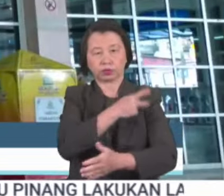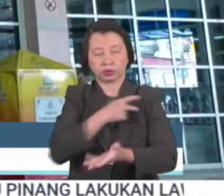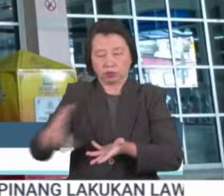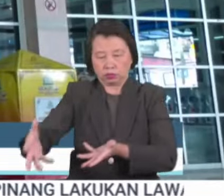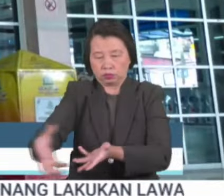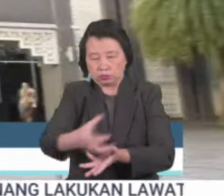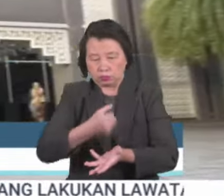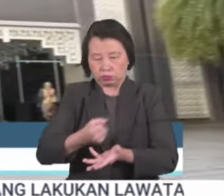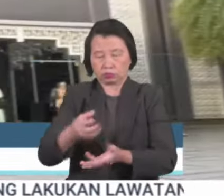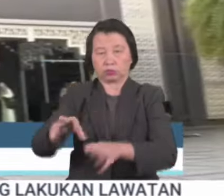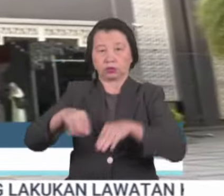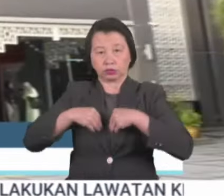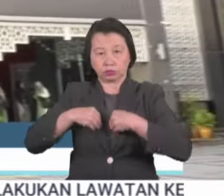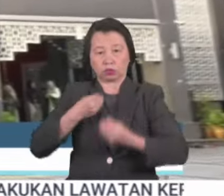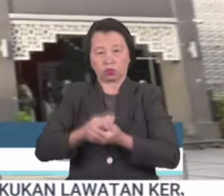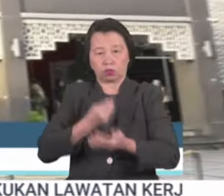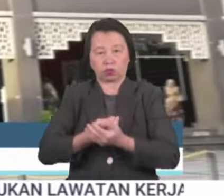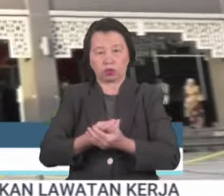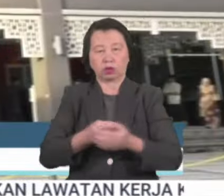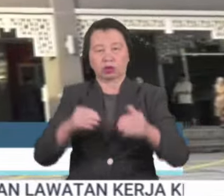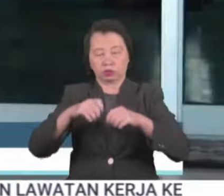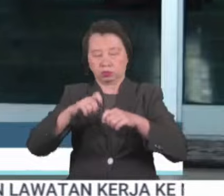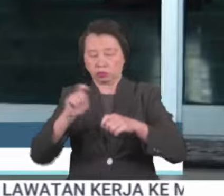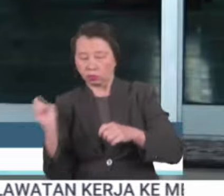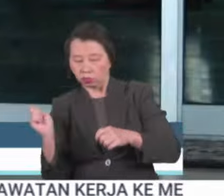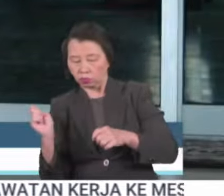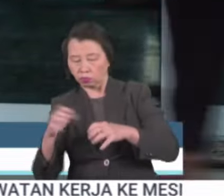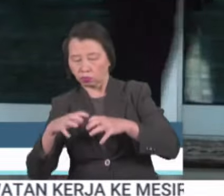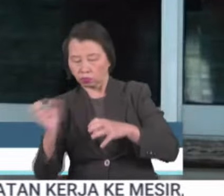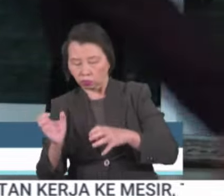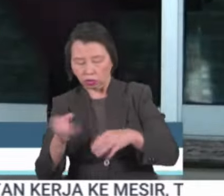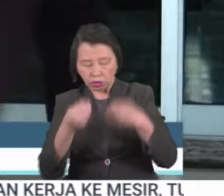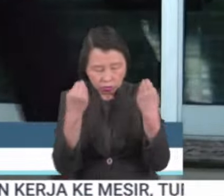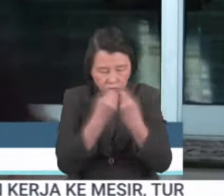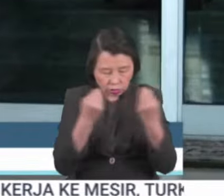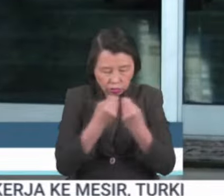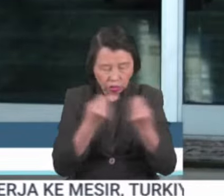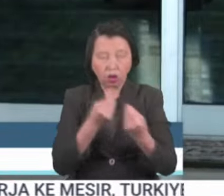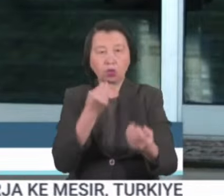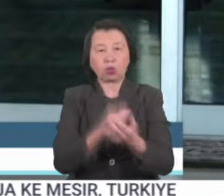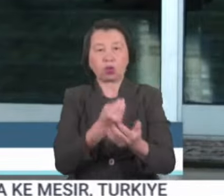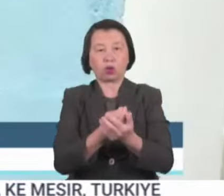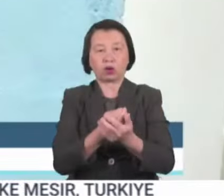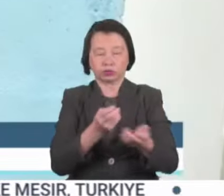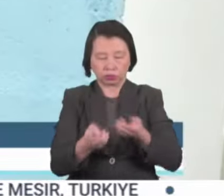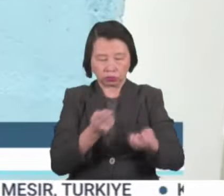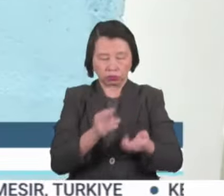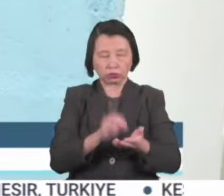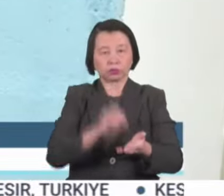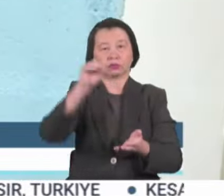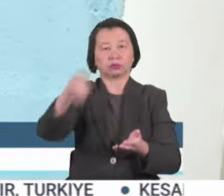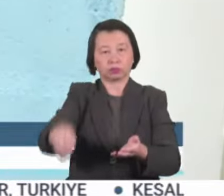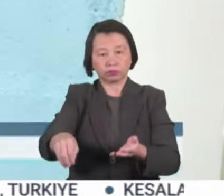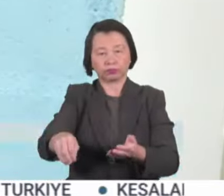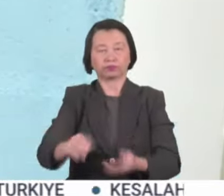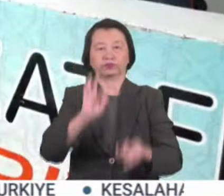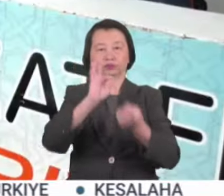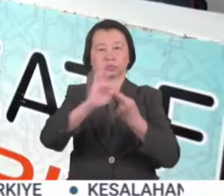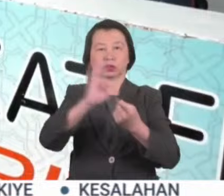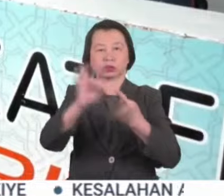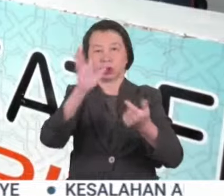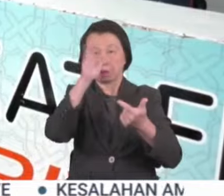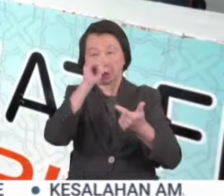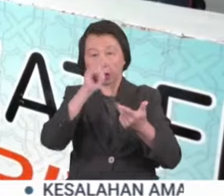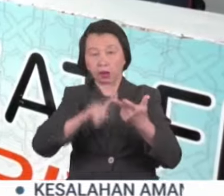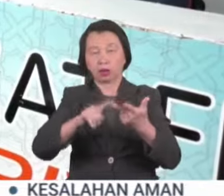memungut dan menerima wang, tata cara pembukaan dan pengiraan wang tabung serta urusan pelaburan. Pulau Pinang,